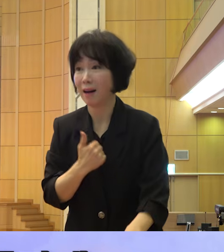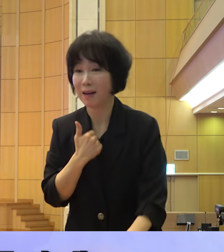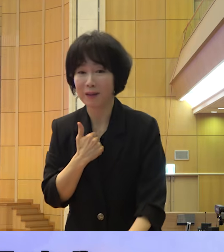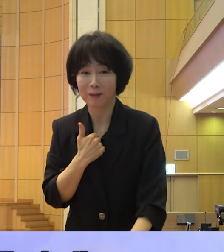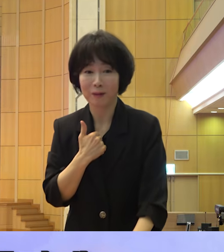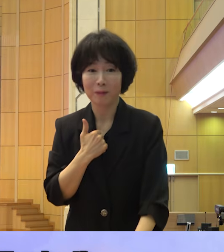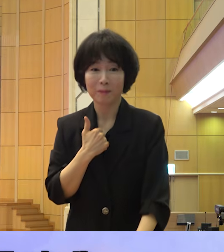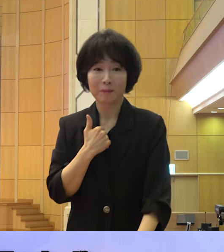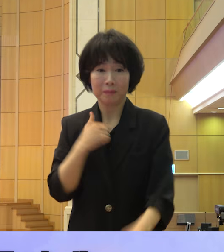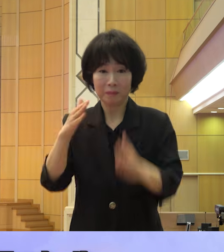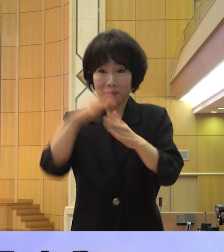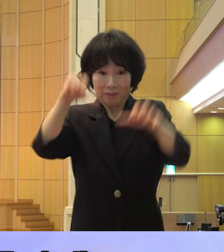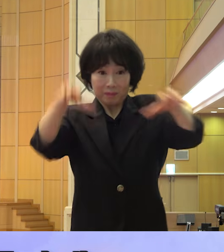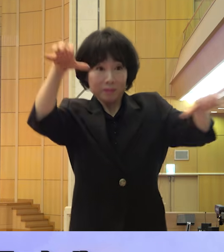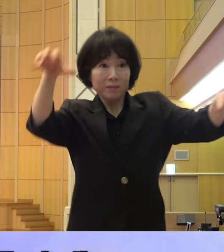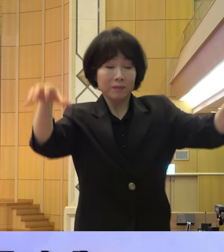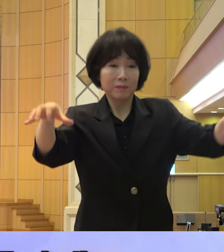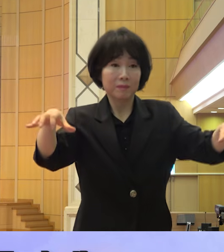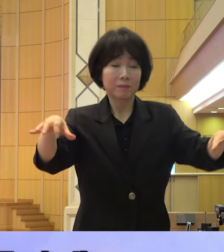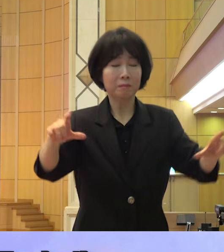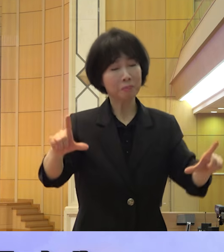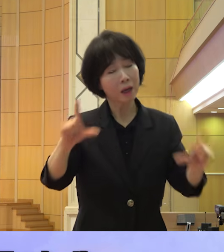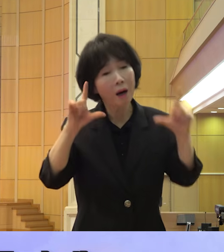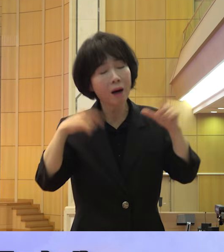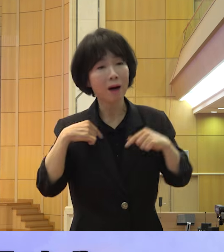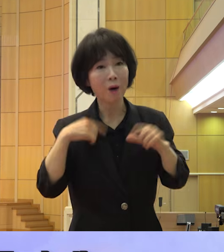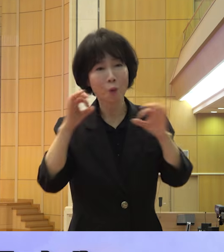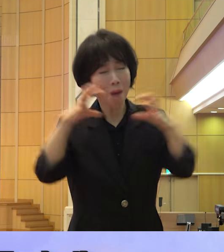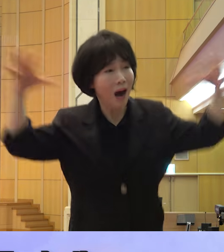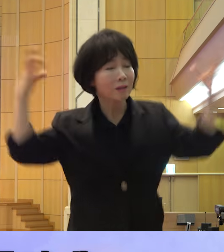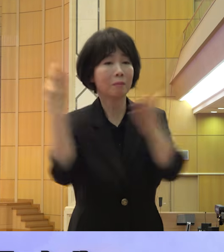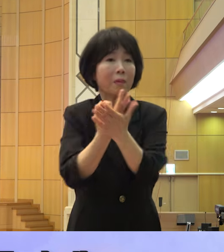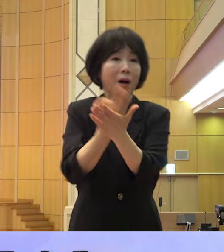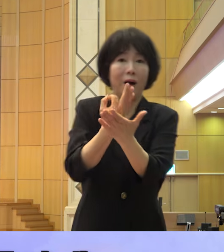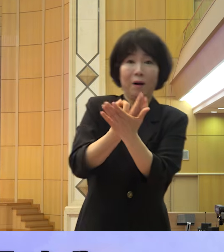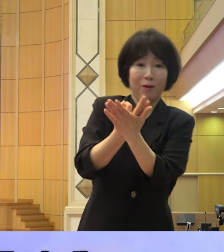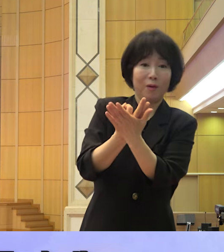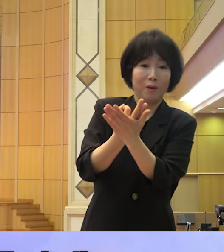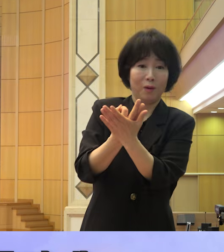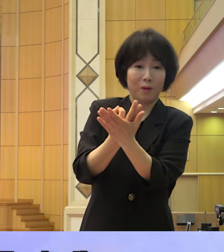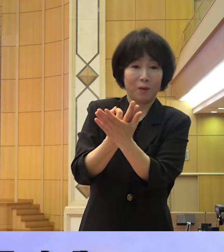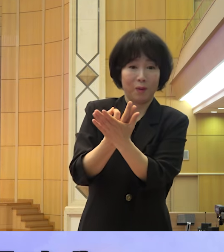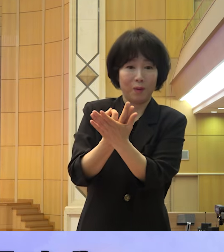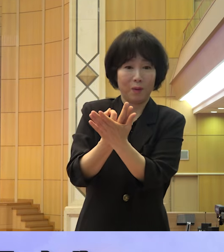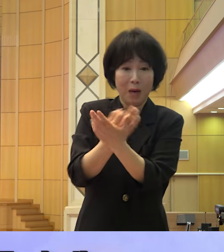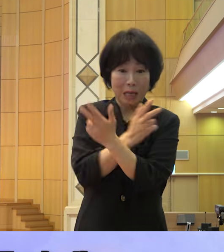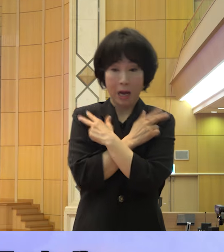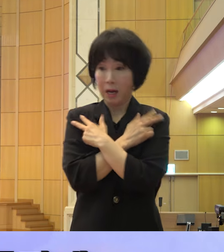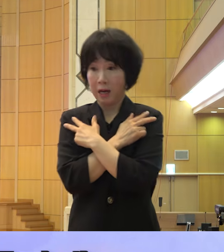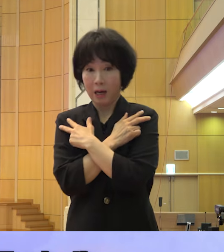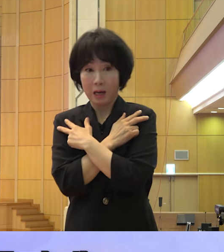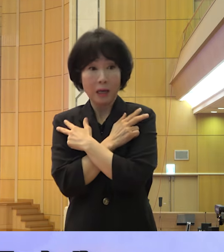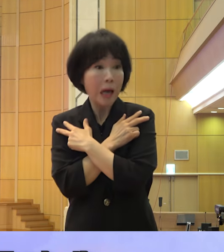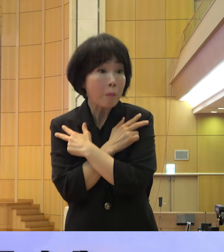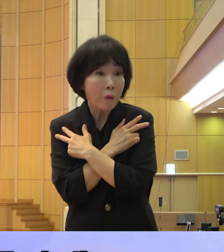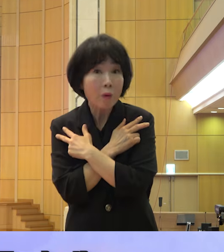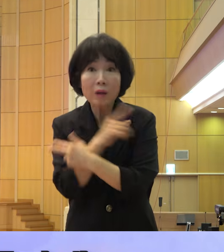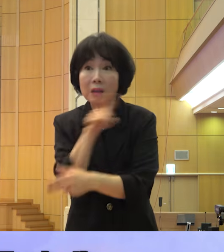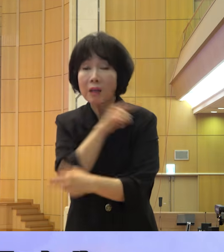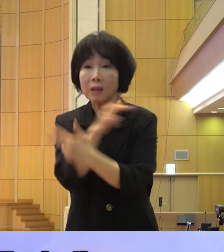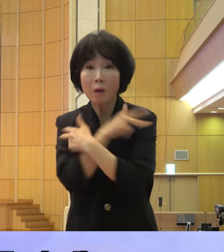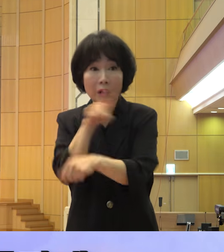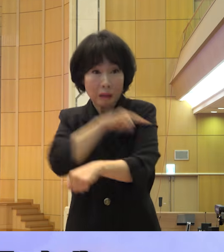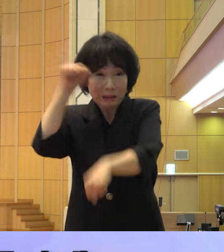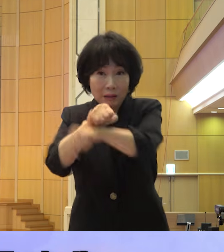그 지역에서 아주 소문이 났었으니까요. 그러니까 병원은 어느 병원이 돈 벌고, 약국은 어느 약국이 돈